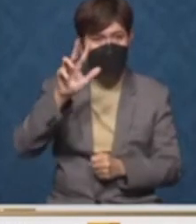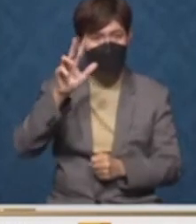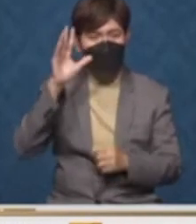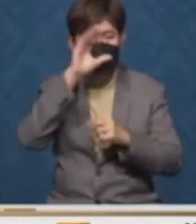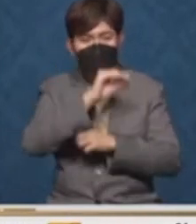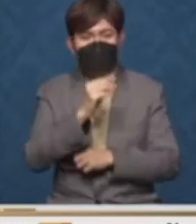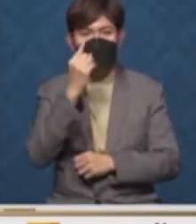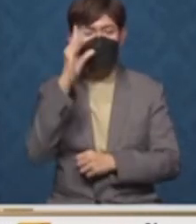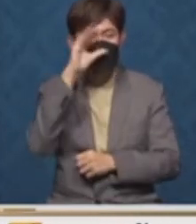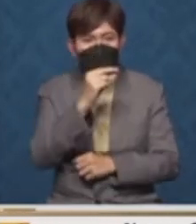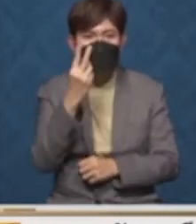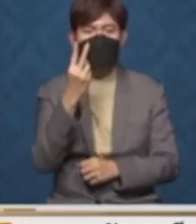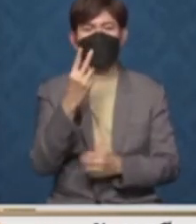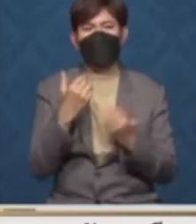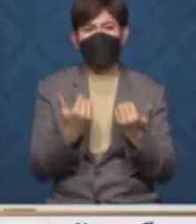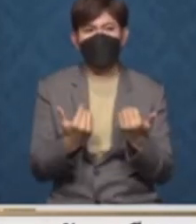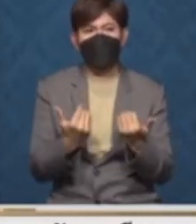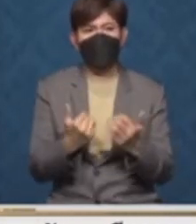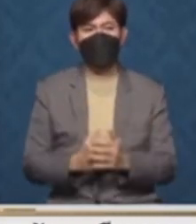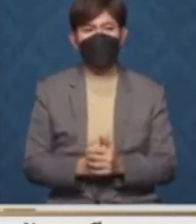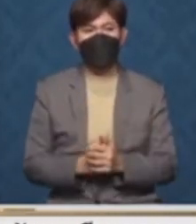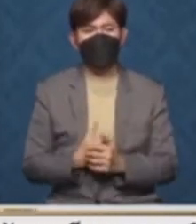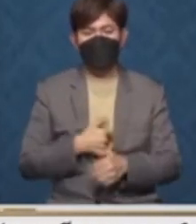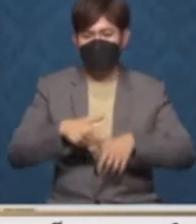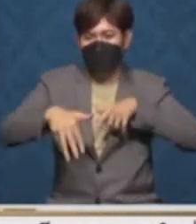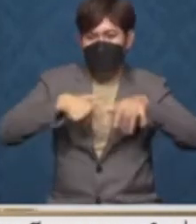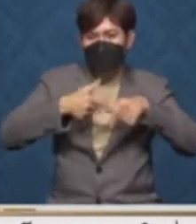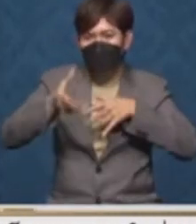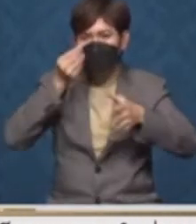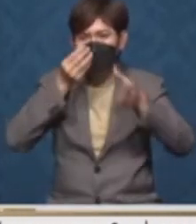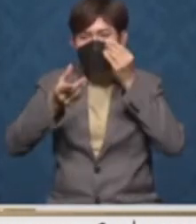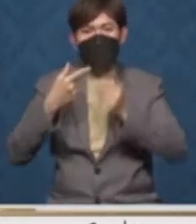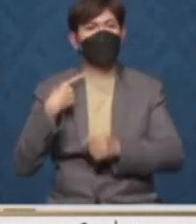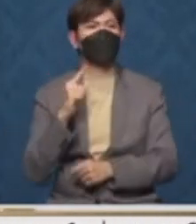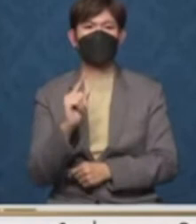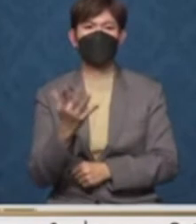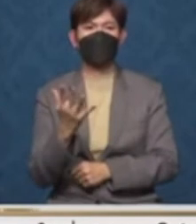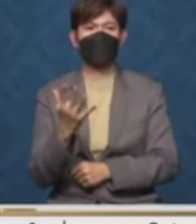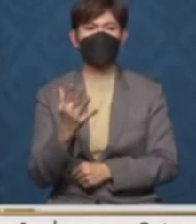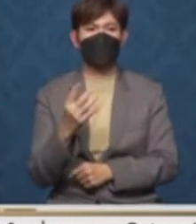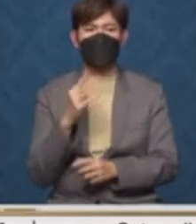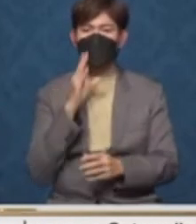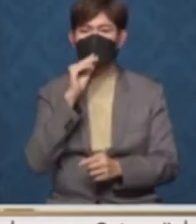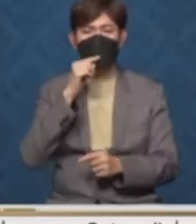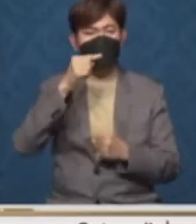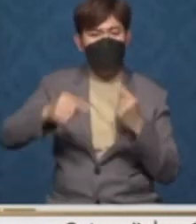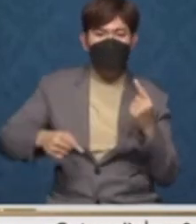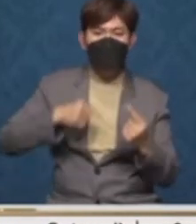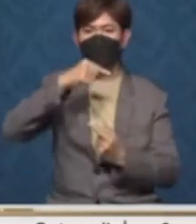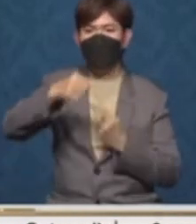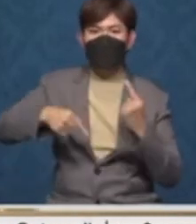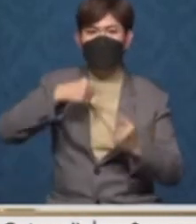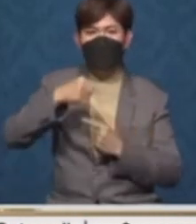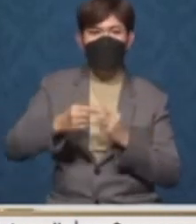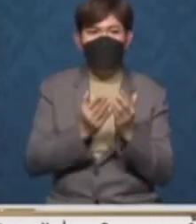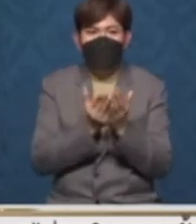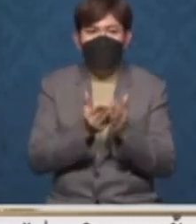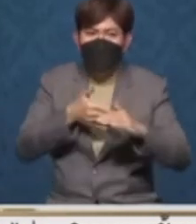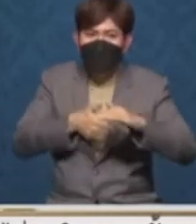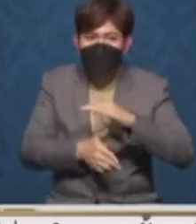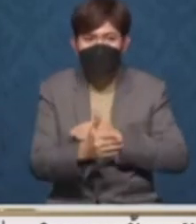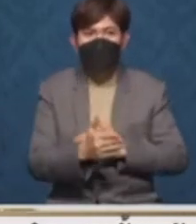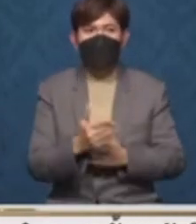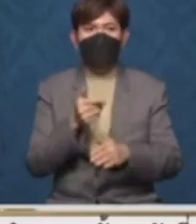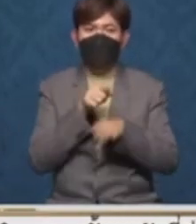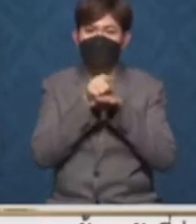คืน2คืนอะไรแล้วแต่เนี่ยครับ ครับ ประชาชนไม่ได้ประโยชน์อะไรเลยครับวนเวียนซ้ำซากอยู่กับเรือดำน้ำรถถังเครื่